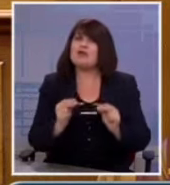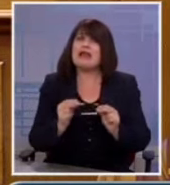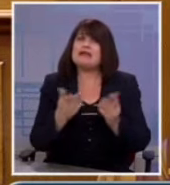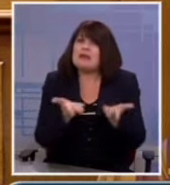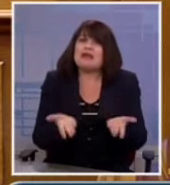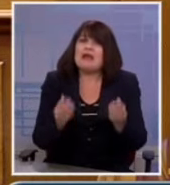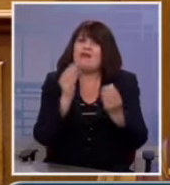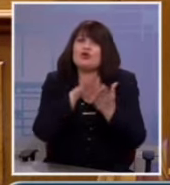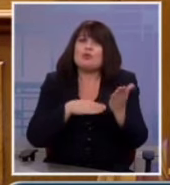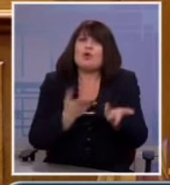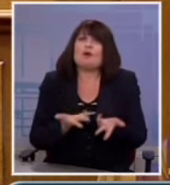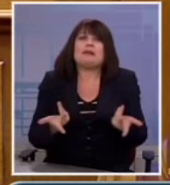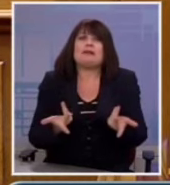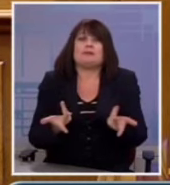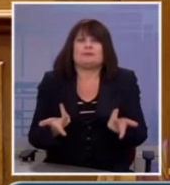προγράμματος?